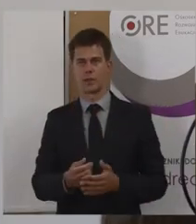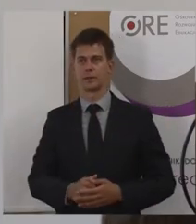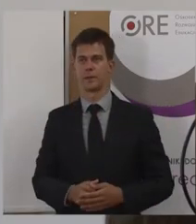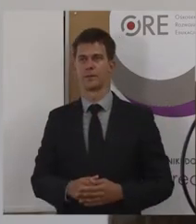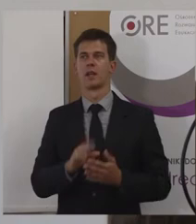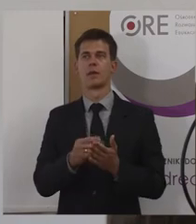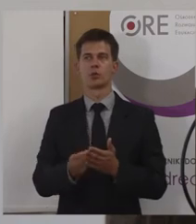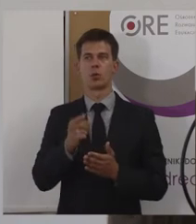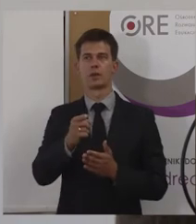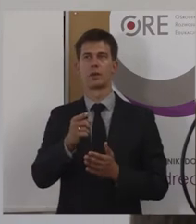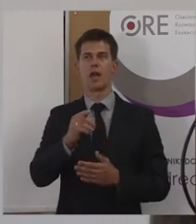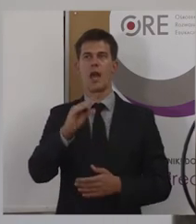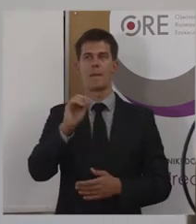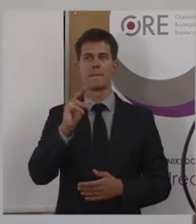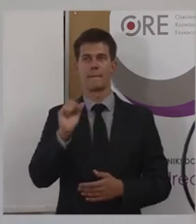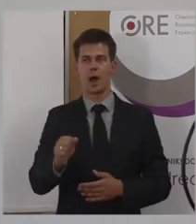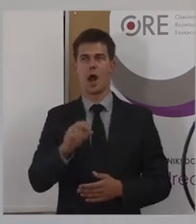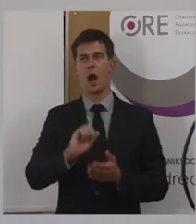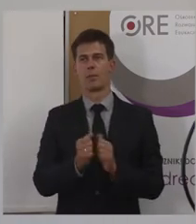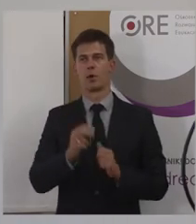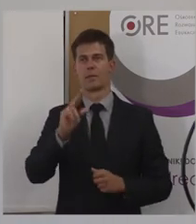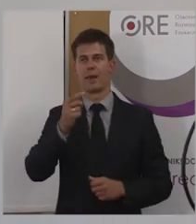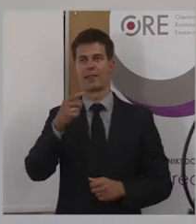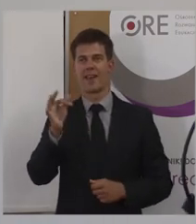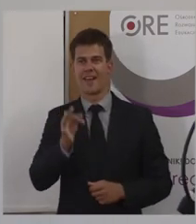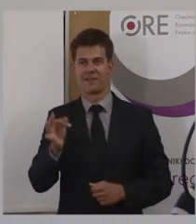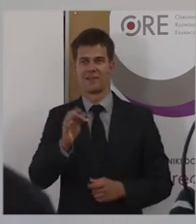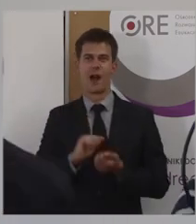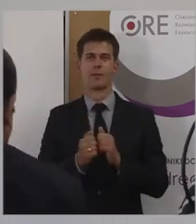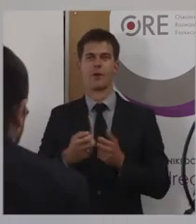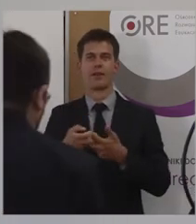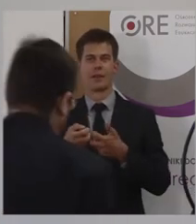formy emisyjnej, czy to będzie EPUB, czy to będzie PDF, czy to będzie strona internetowa,